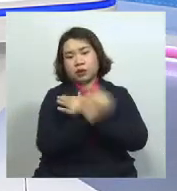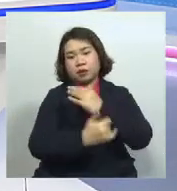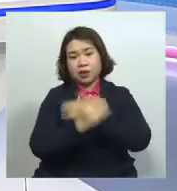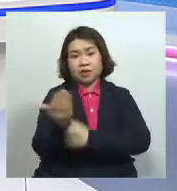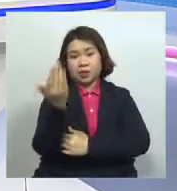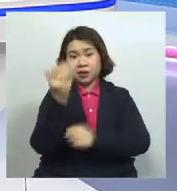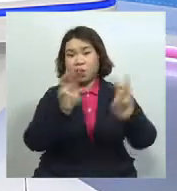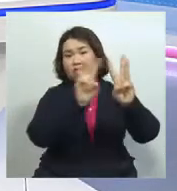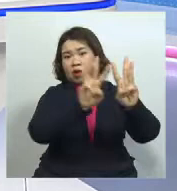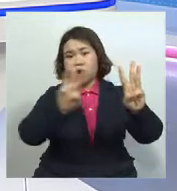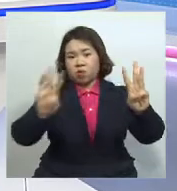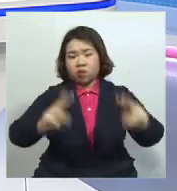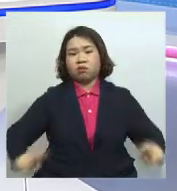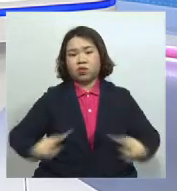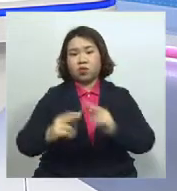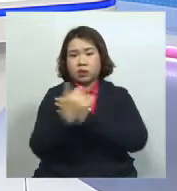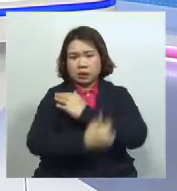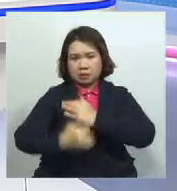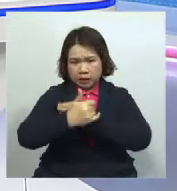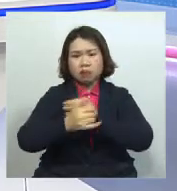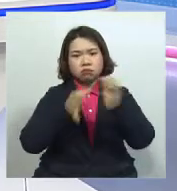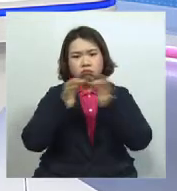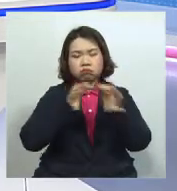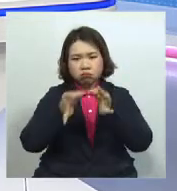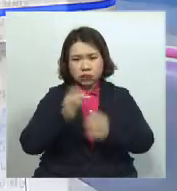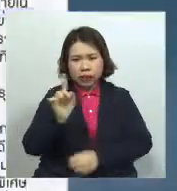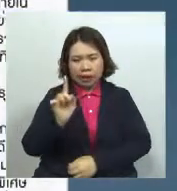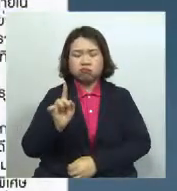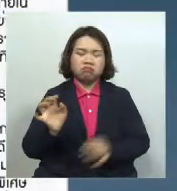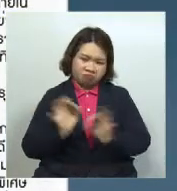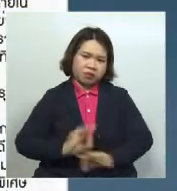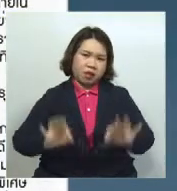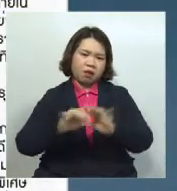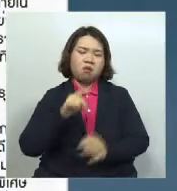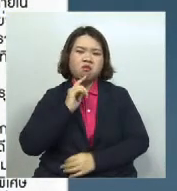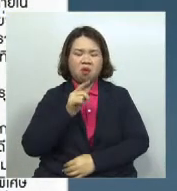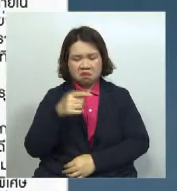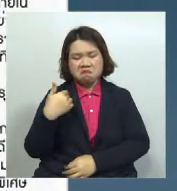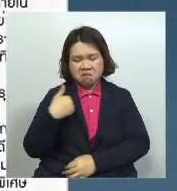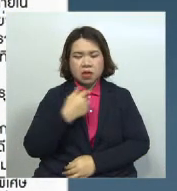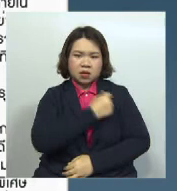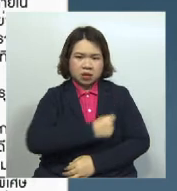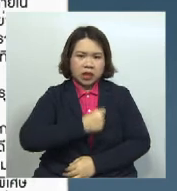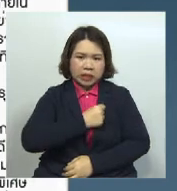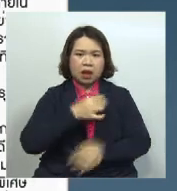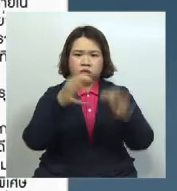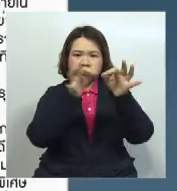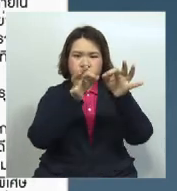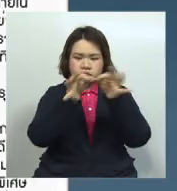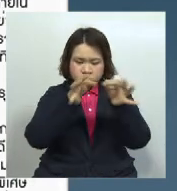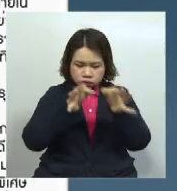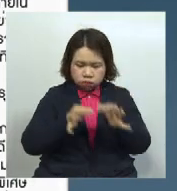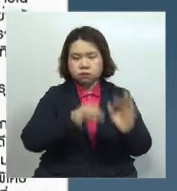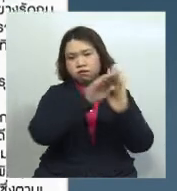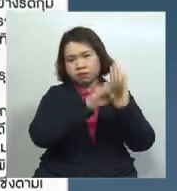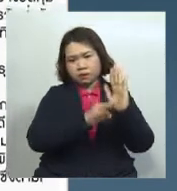ช่งเช้าที่หนาเว็ไตของกระโทรงการต่างประเทศออกมาแลงเรื่องนี้นะคะหลกๆเลยคือขอแดงความเสียใจแล้วกมีการชี้แจงลดบเหตุ